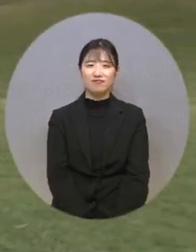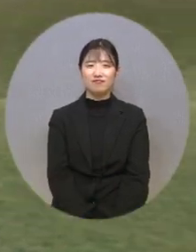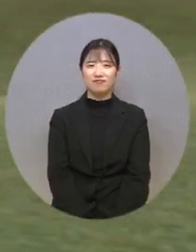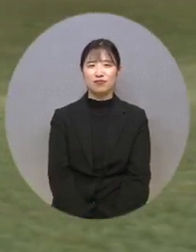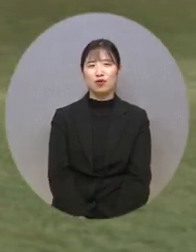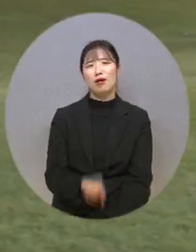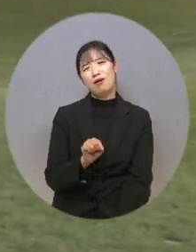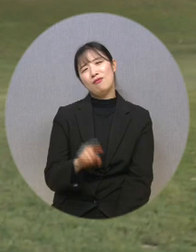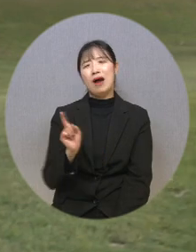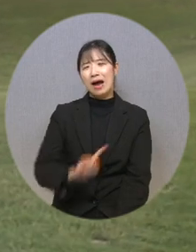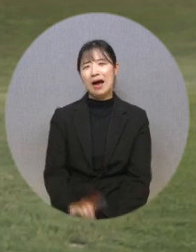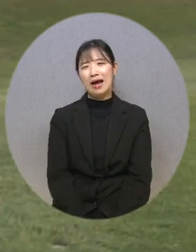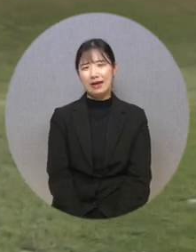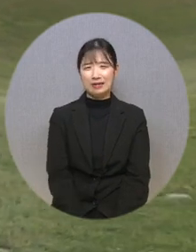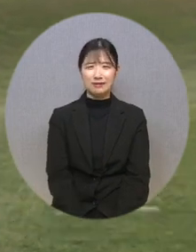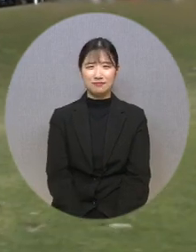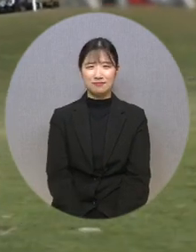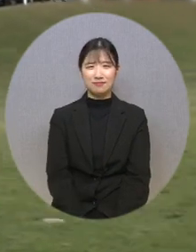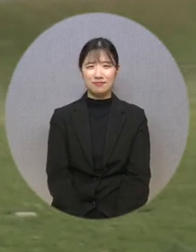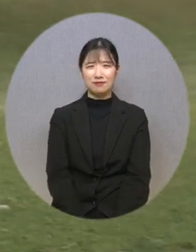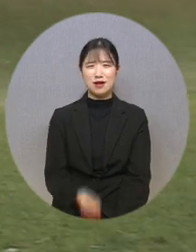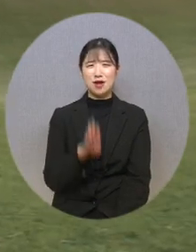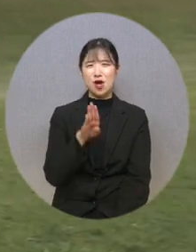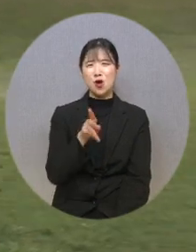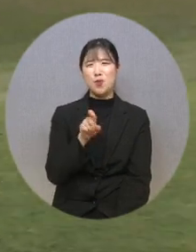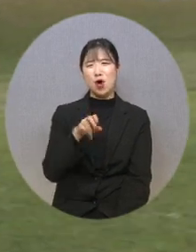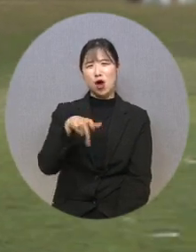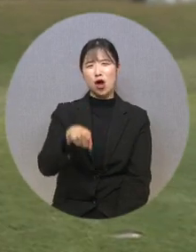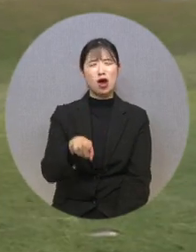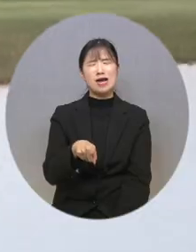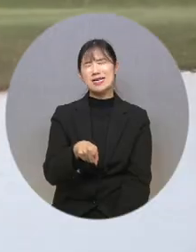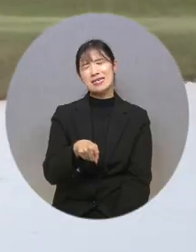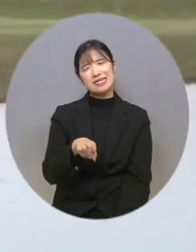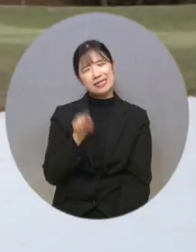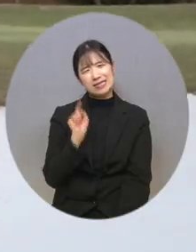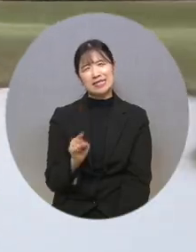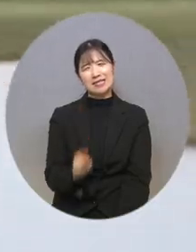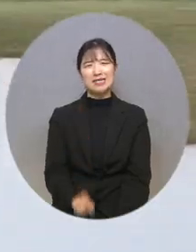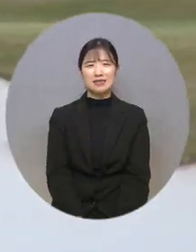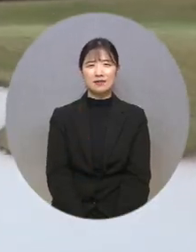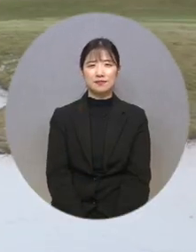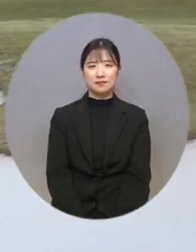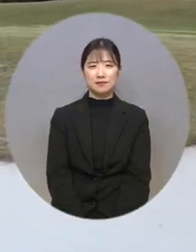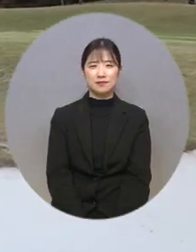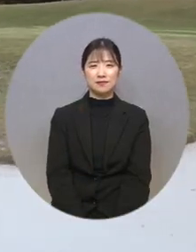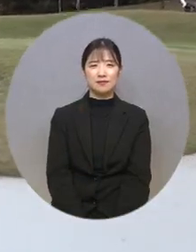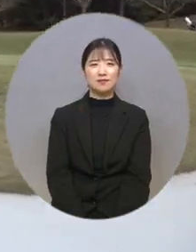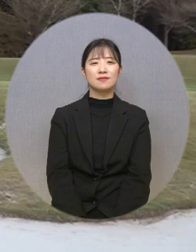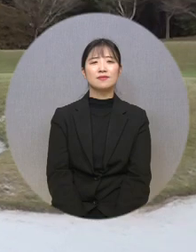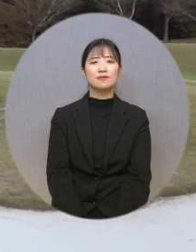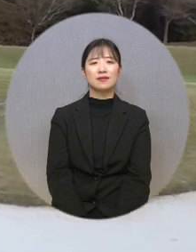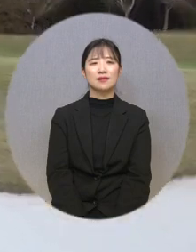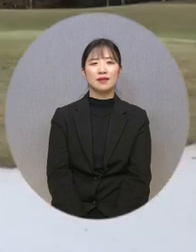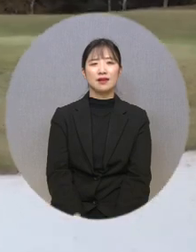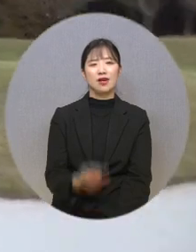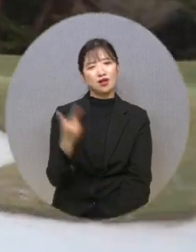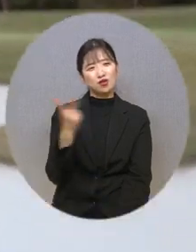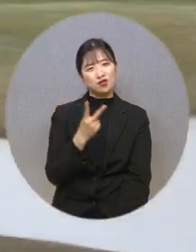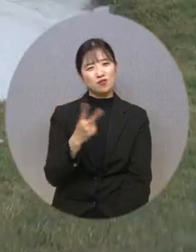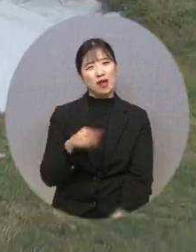어 이게 뭡니까? 벙커에 빠져가지고 어머 두 분은 어쩜 이렇게 하트 벙커에